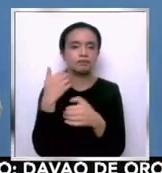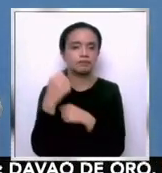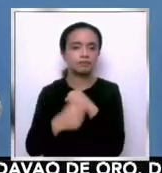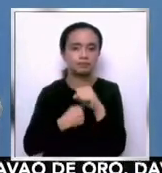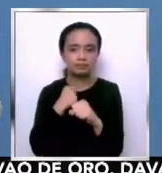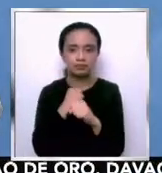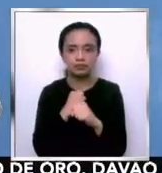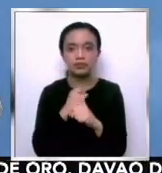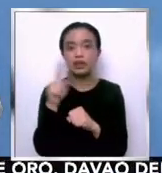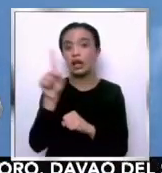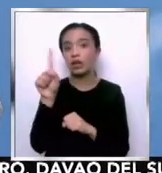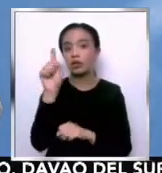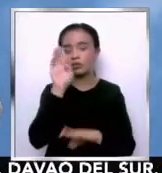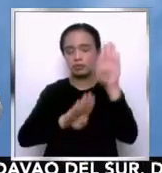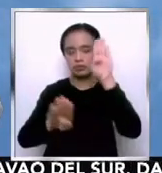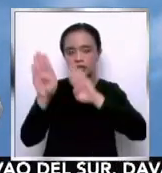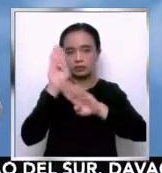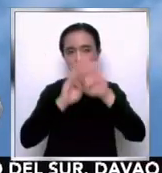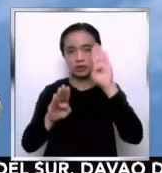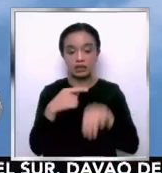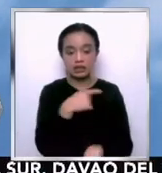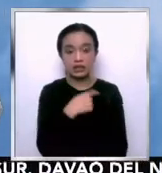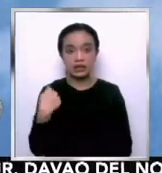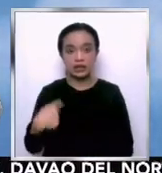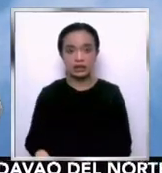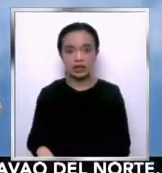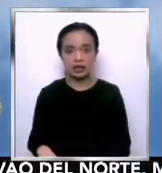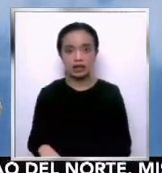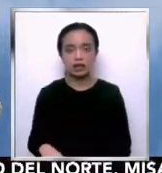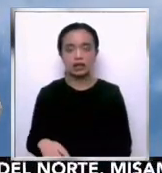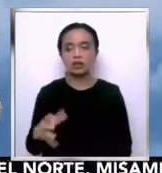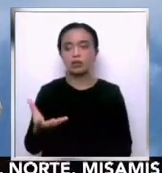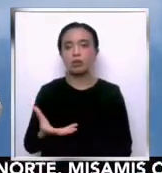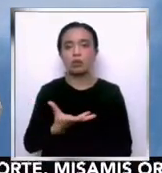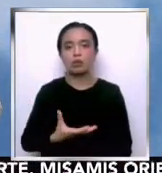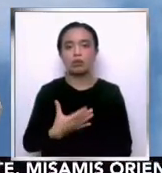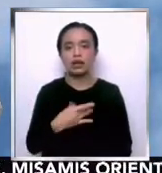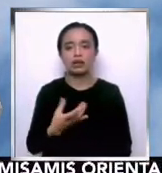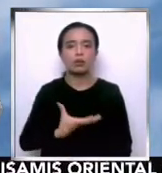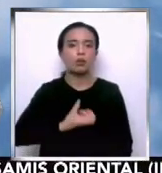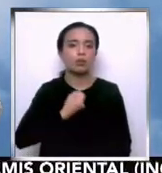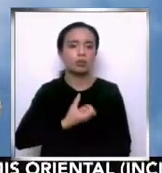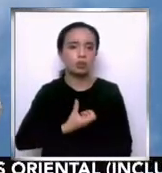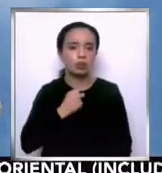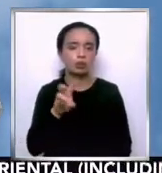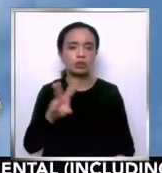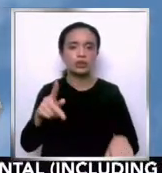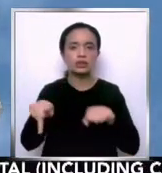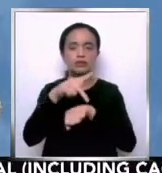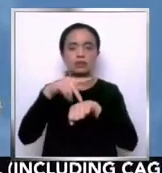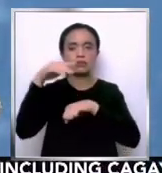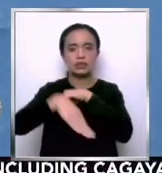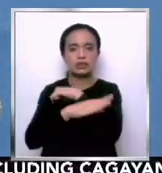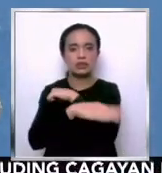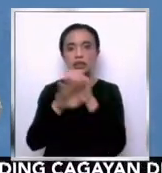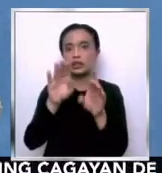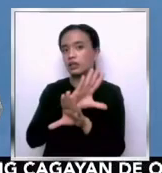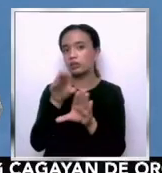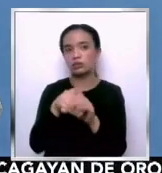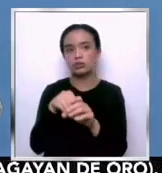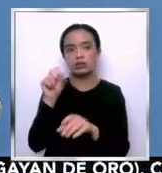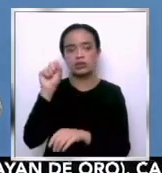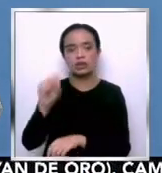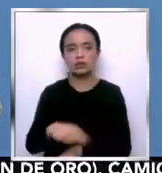problema, inaangkin ng China ang halos buong South China Sea, kabilang na ang West Philippine Sea, na nasa loob ng